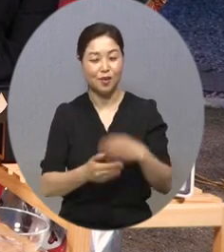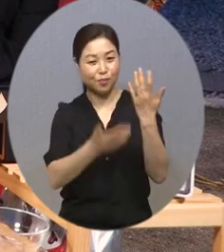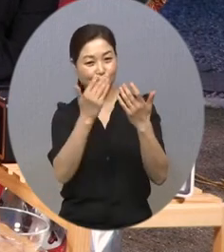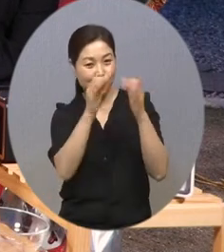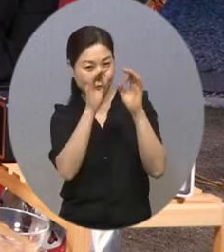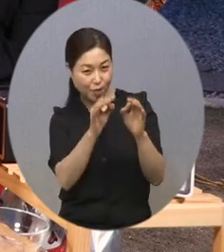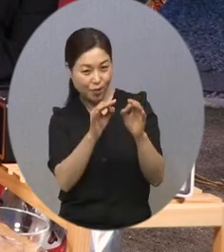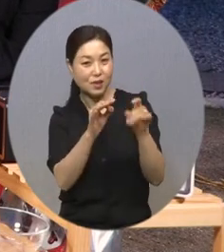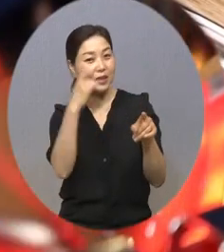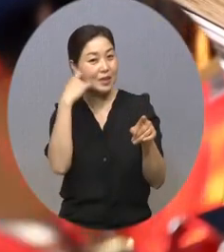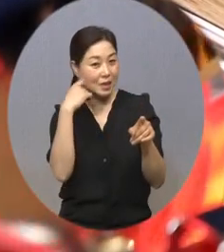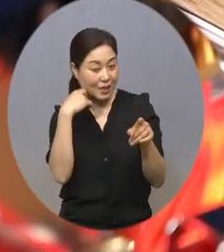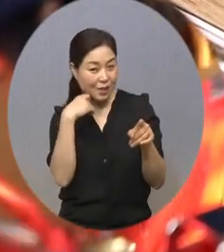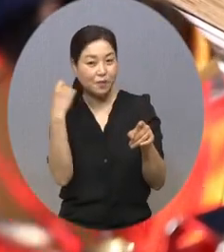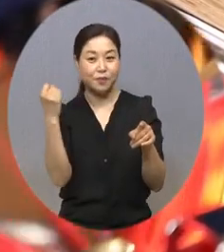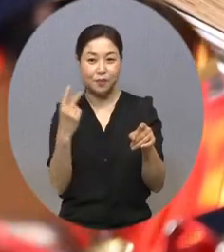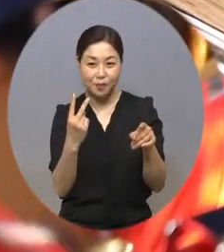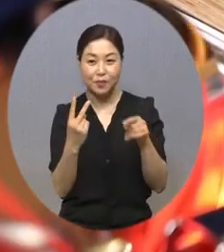팽 어 갔어요